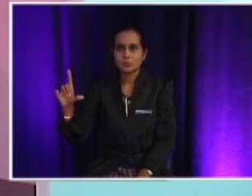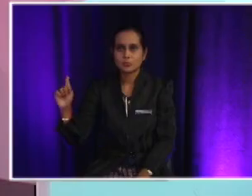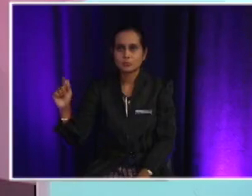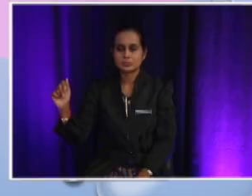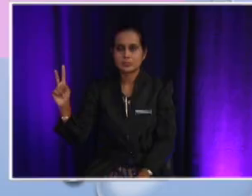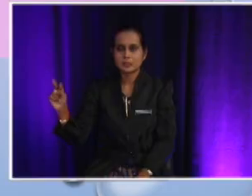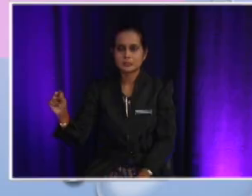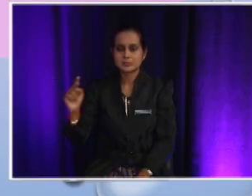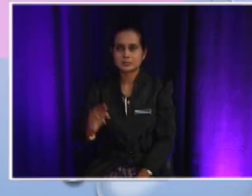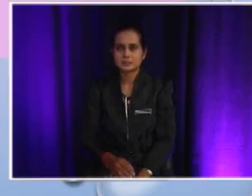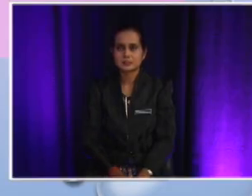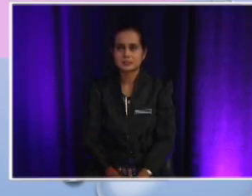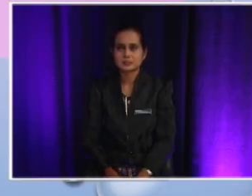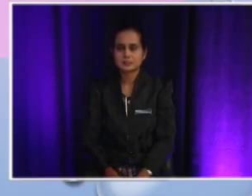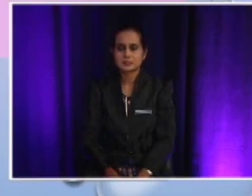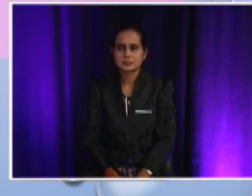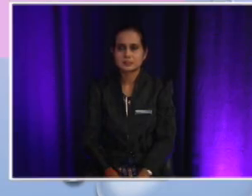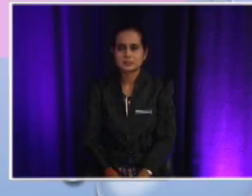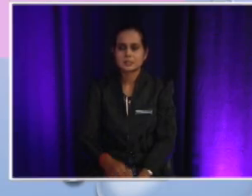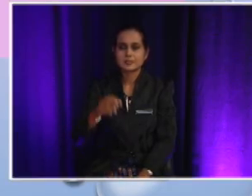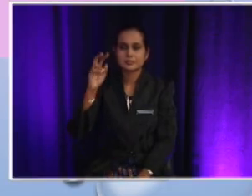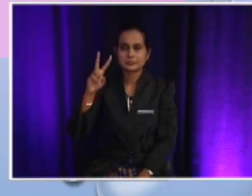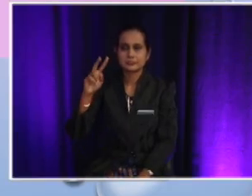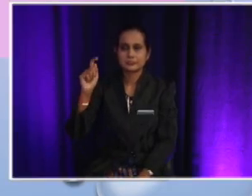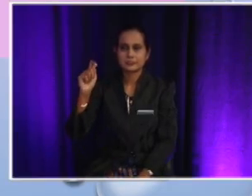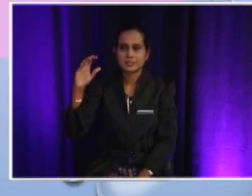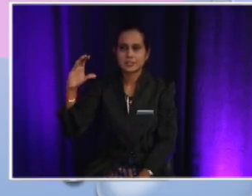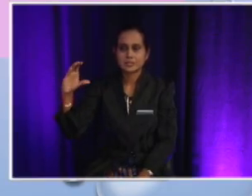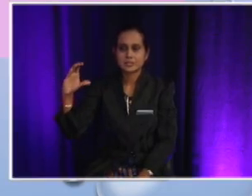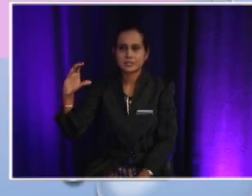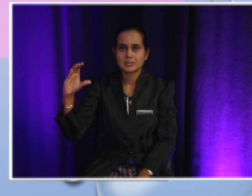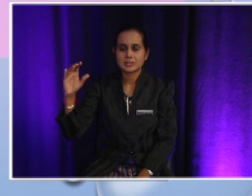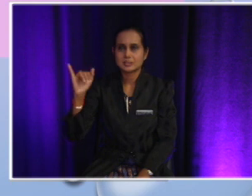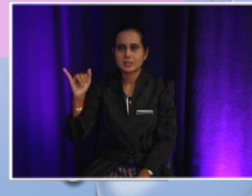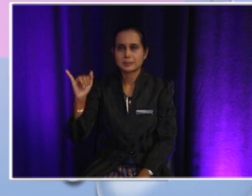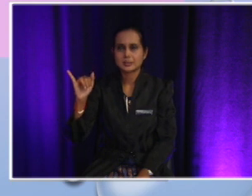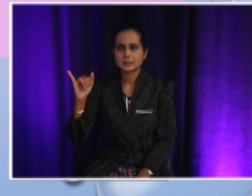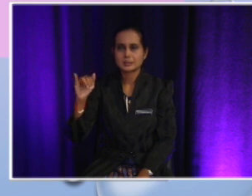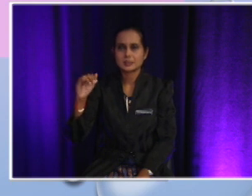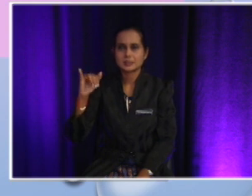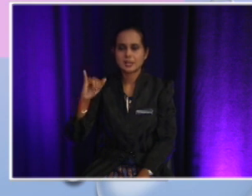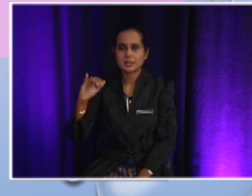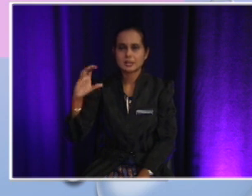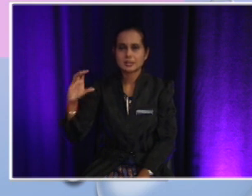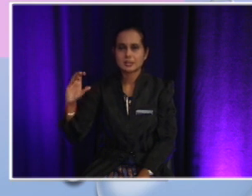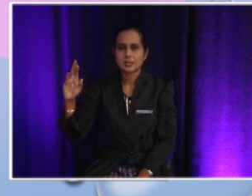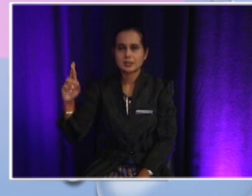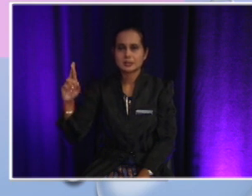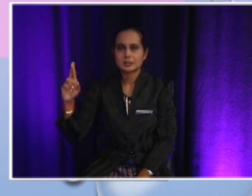sini kita dapat, sini adalah VCC sama dengan sini adalah IC,